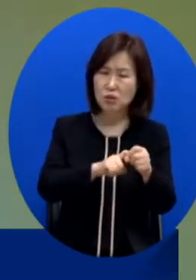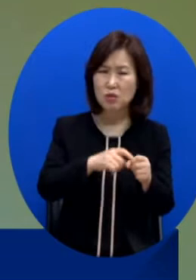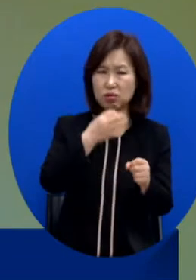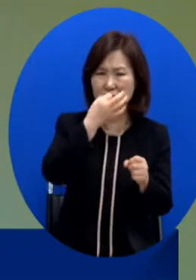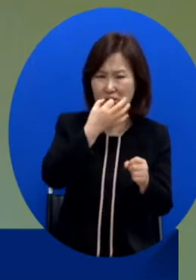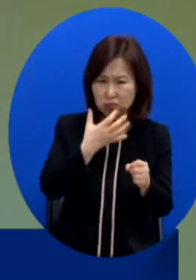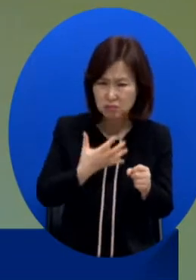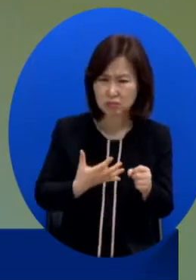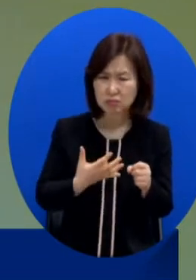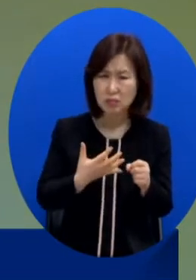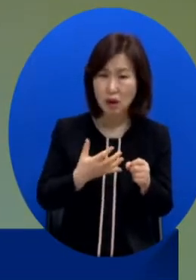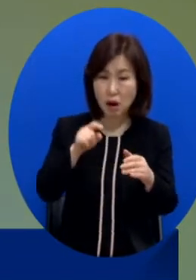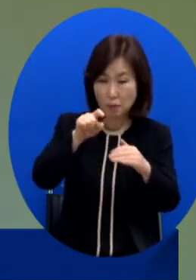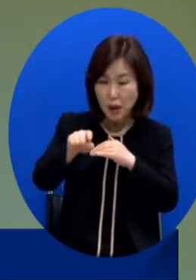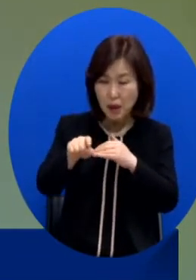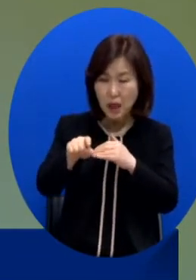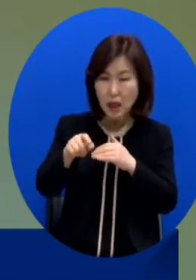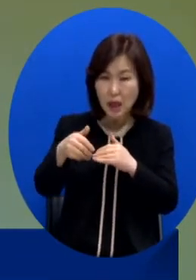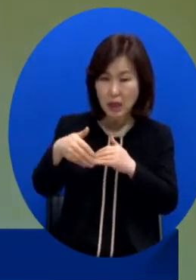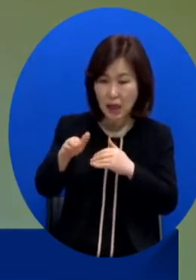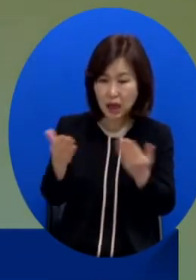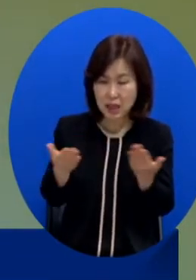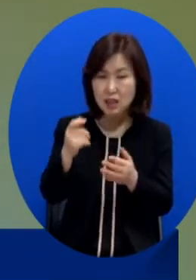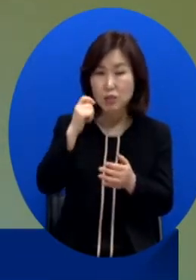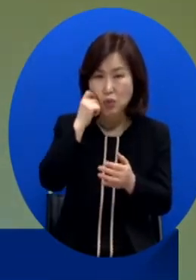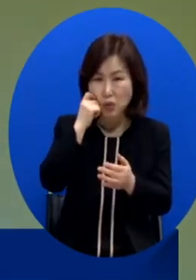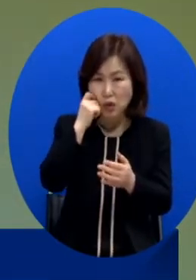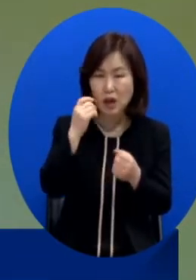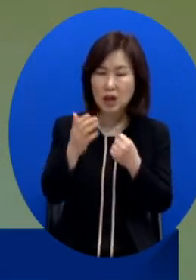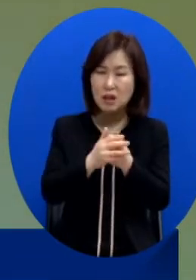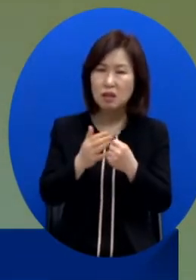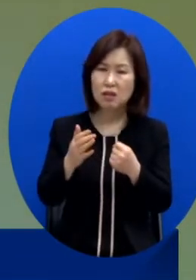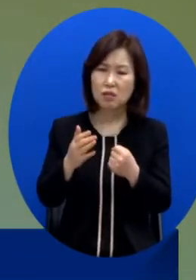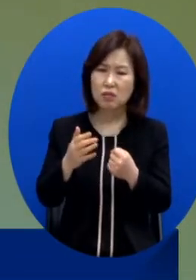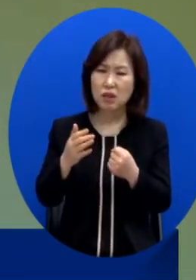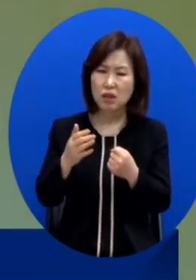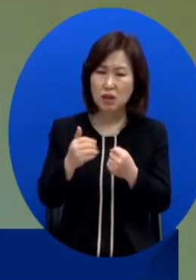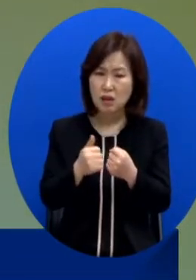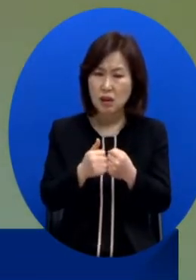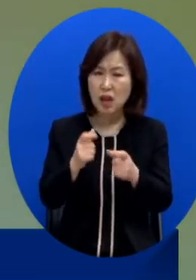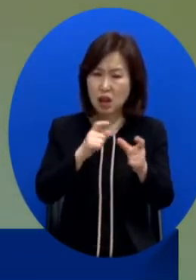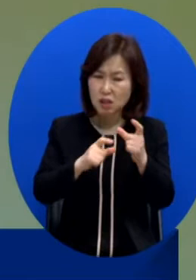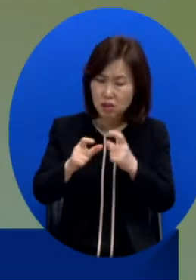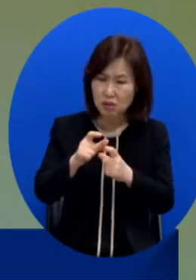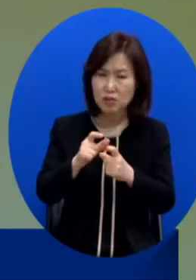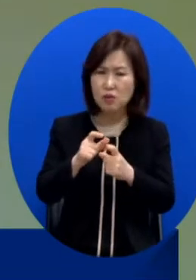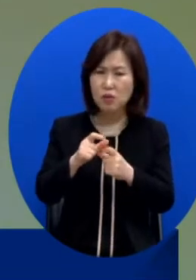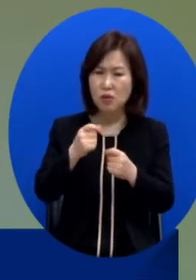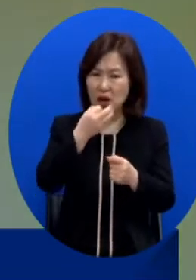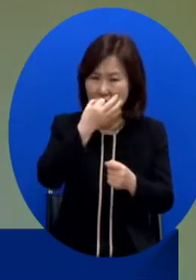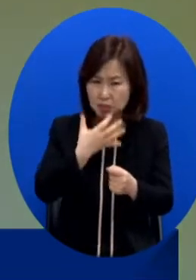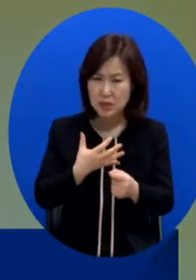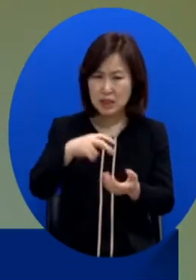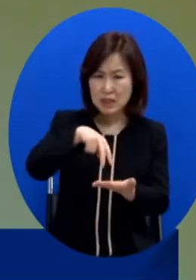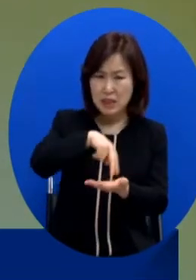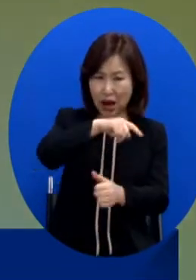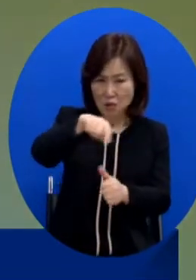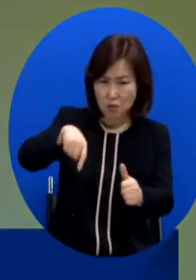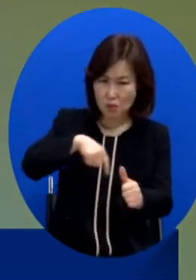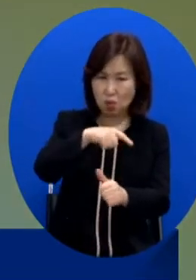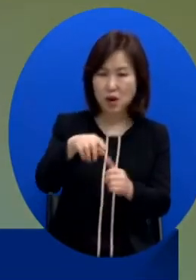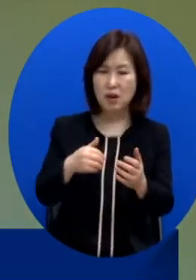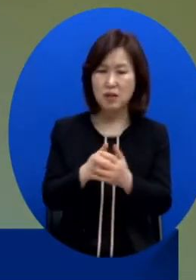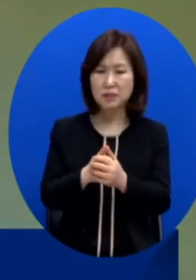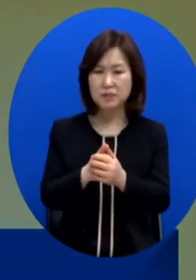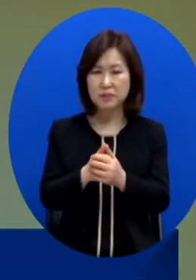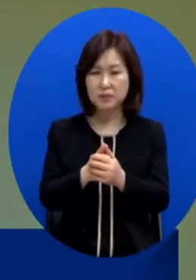and work and for those who earn a daily wage that was absolutely disastrous. Then of course the governments and